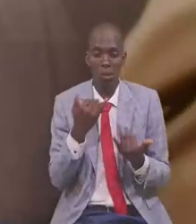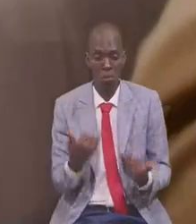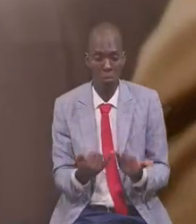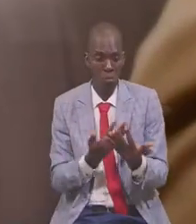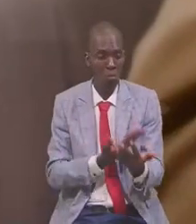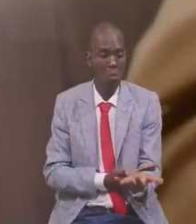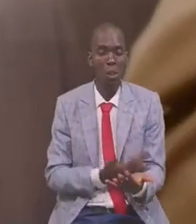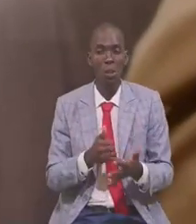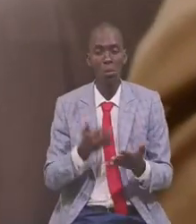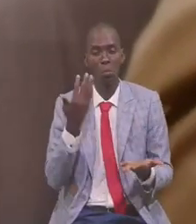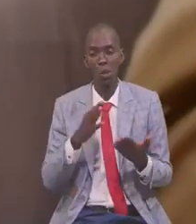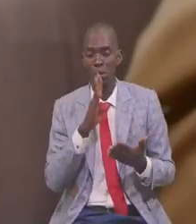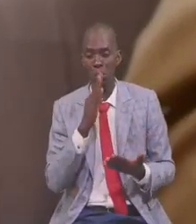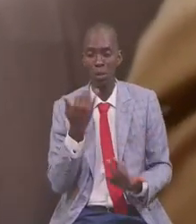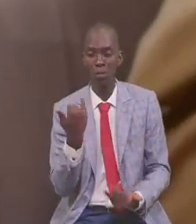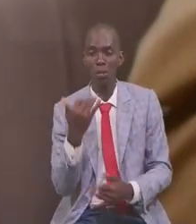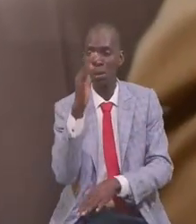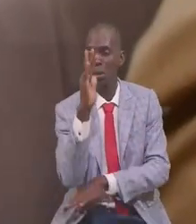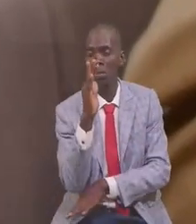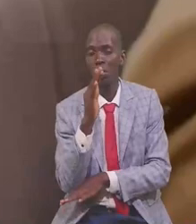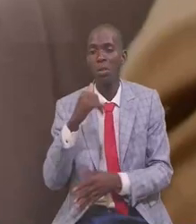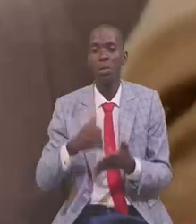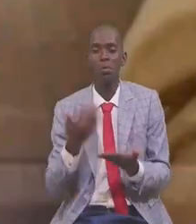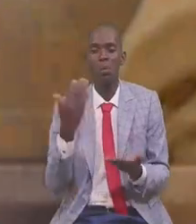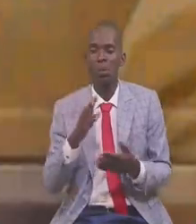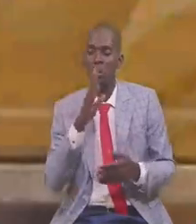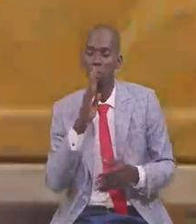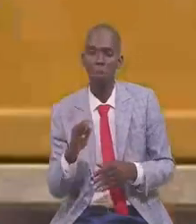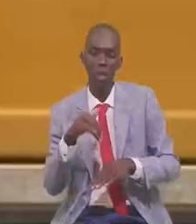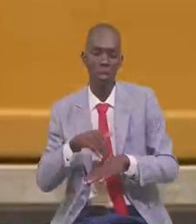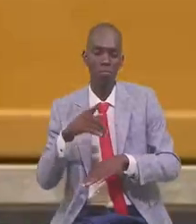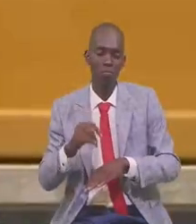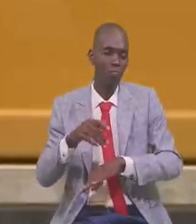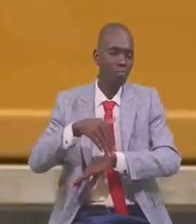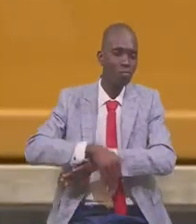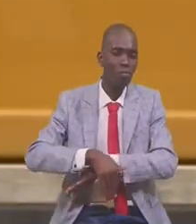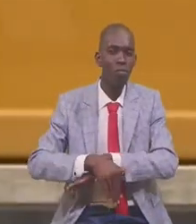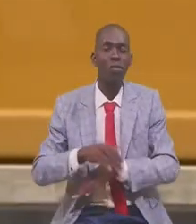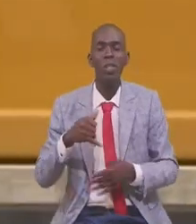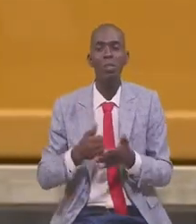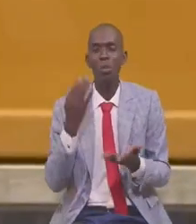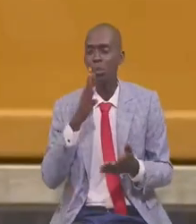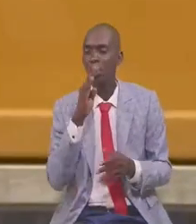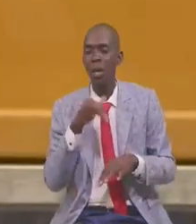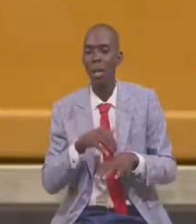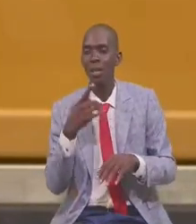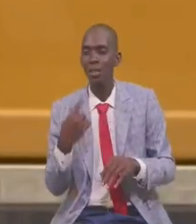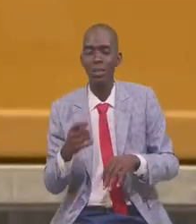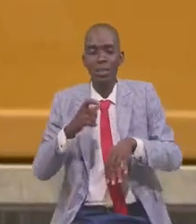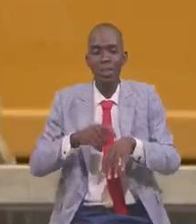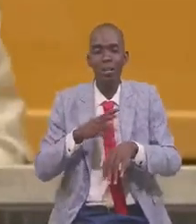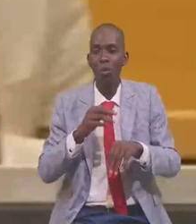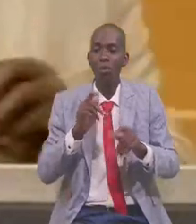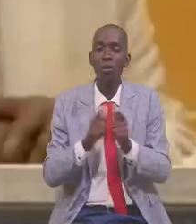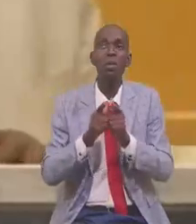cet après-midi, ça peut être même au seuil de la grande manifestation de la puissance que tu as jamais reçue dans